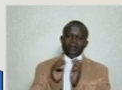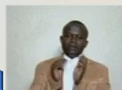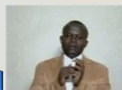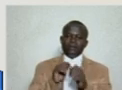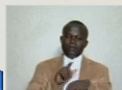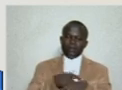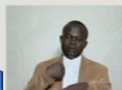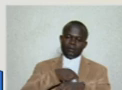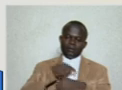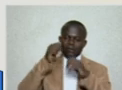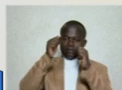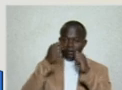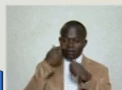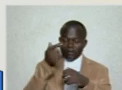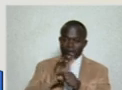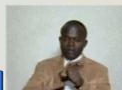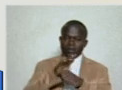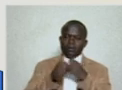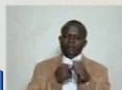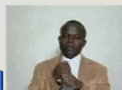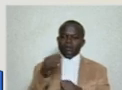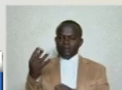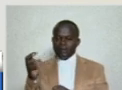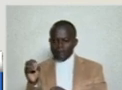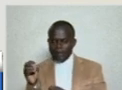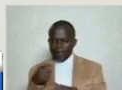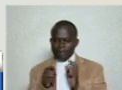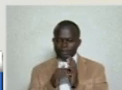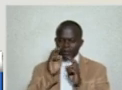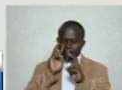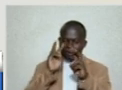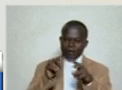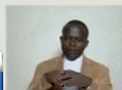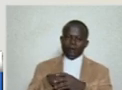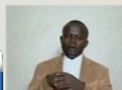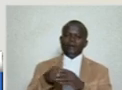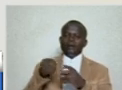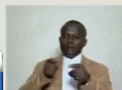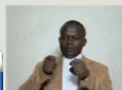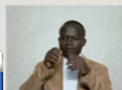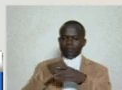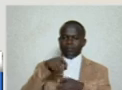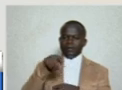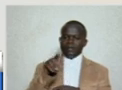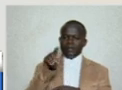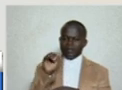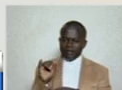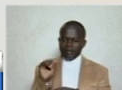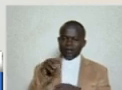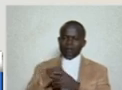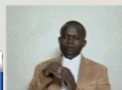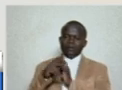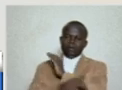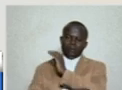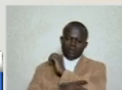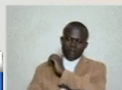tunamwamamaza turebye yujuje imyaka 40, turebye ari umuhuzabikorwa w'ishyaka PDI ku rwego